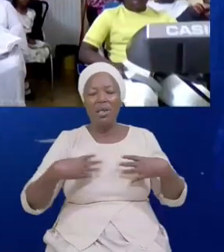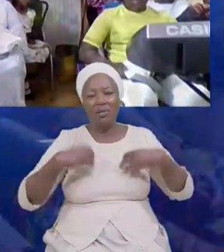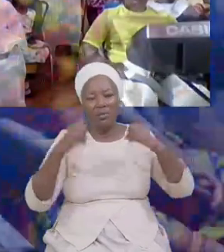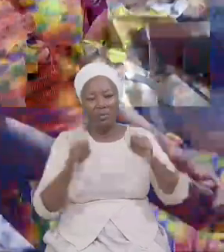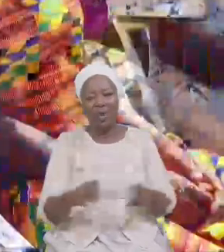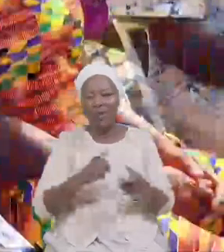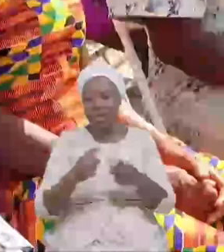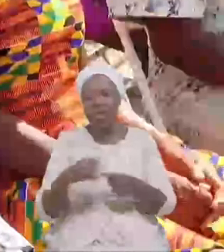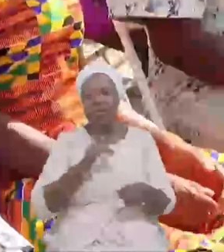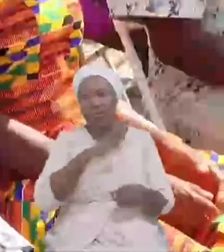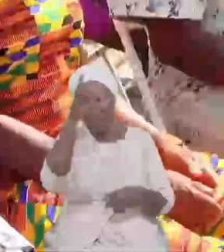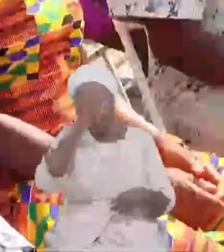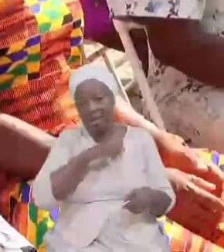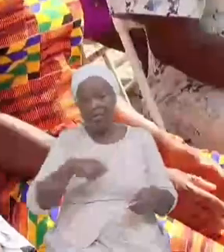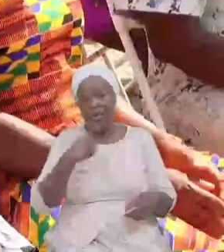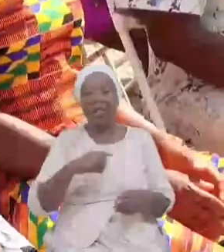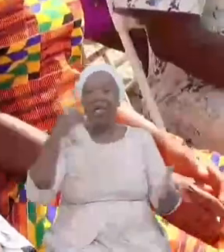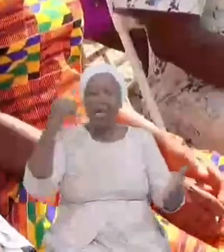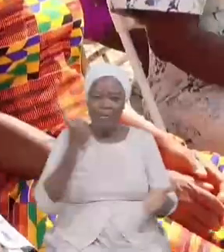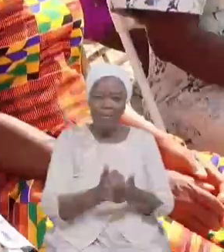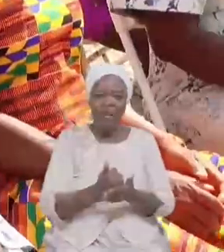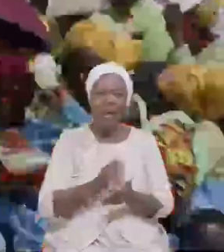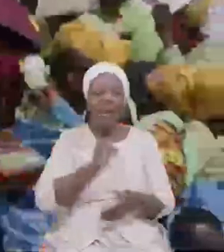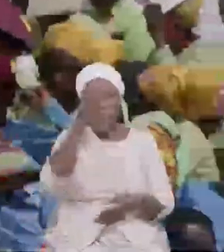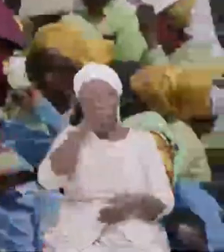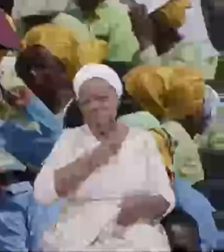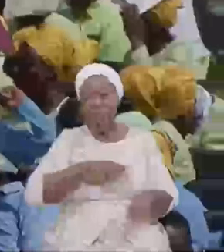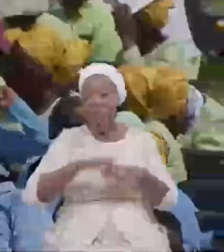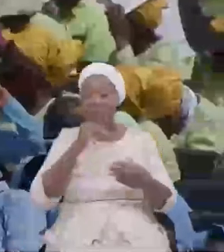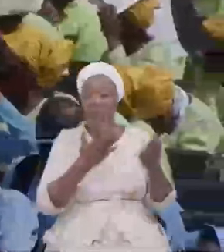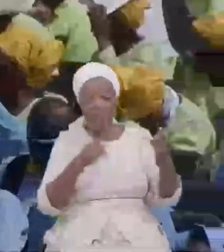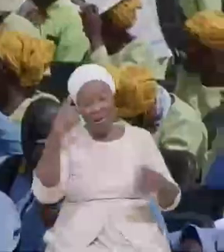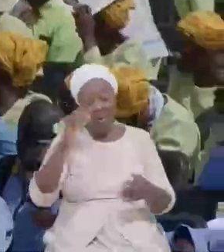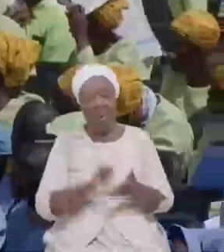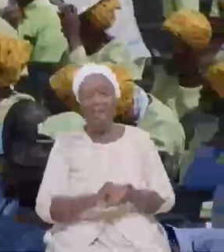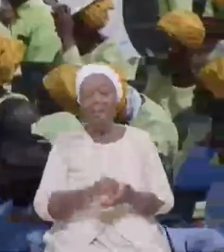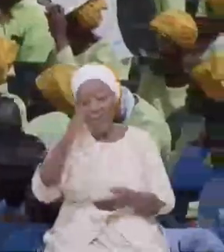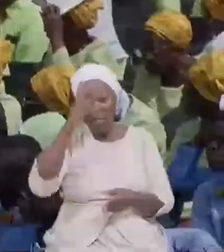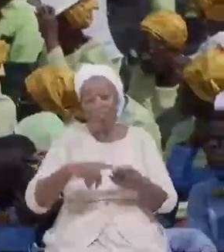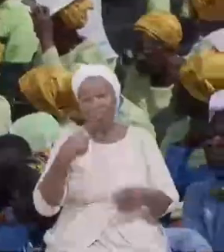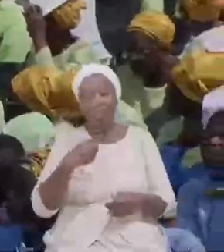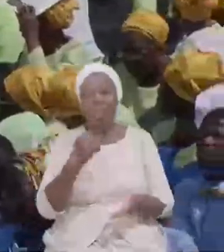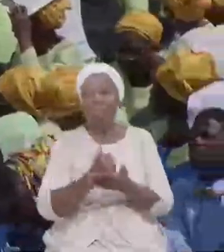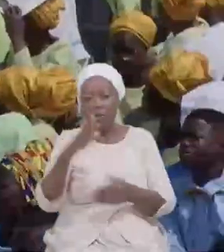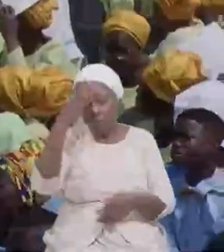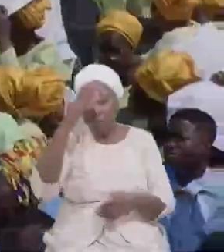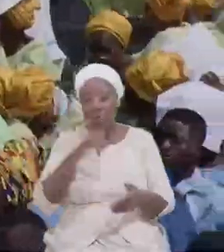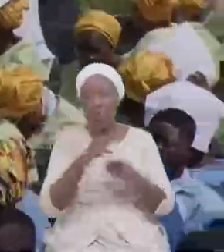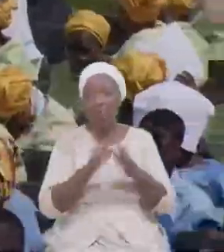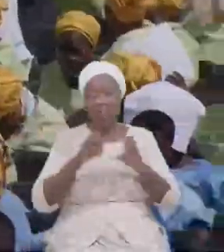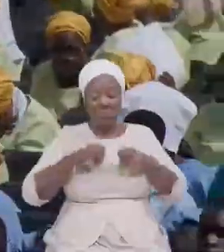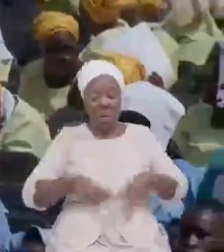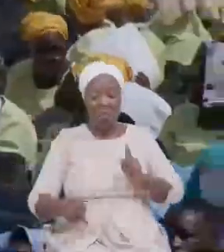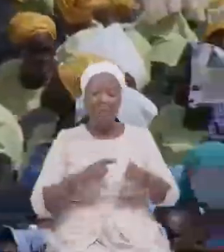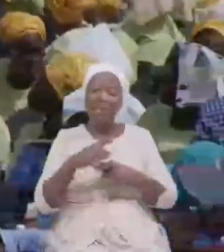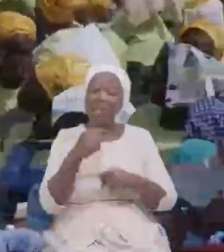amen. Je n'ai pas attendu son amen. Hein. Il avait le cœur brisé. Et vous savez, les gens de cœur brisé, le amen n'a pas